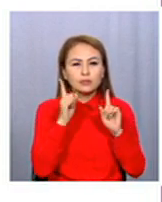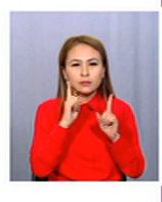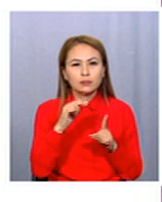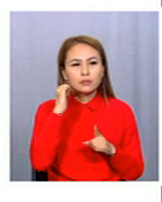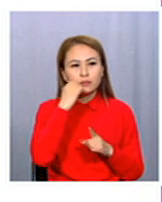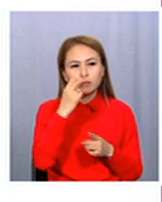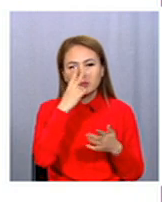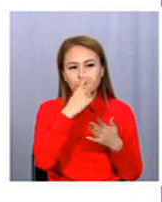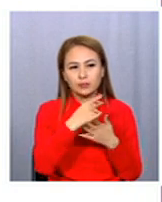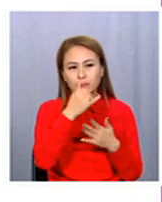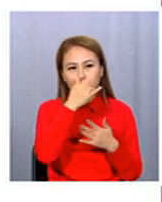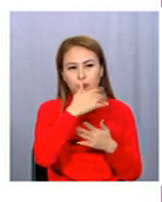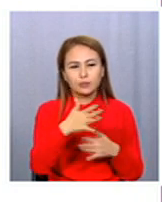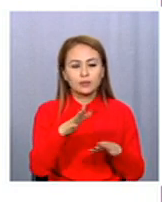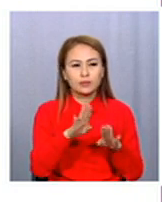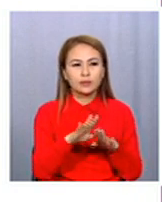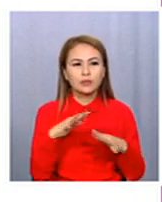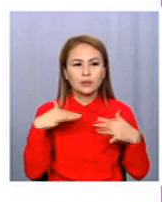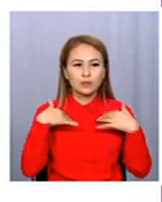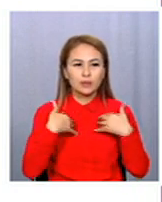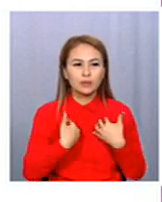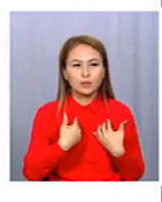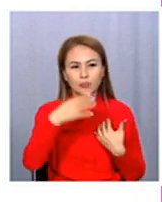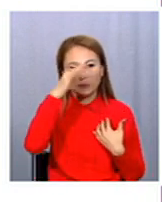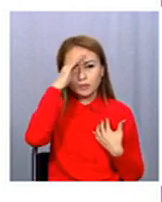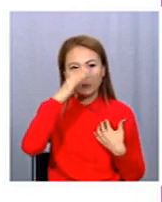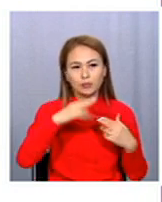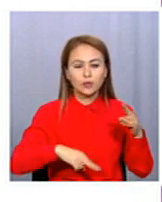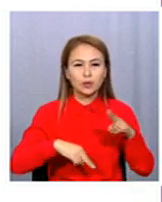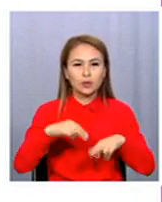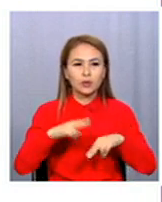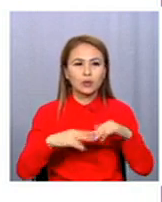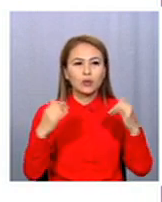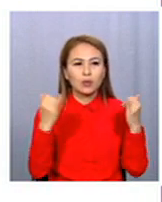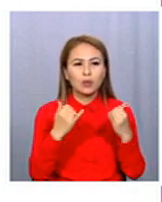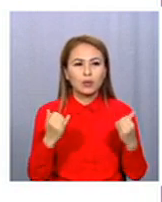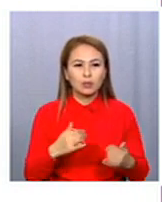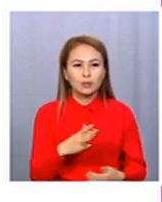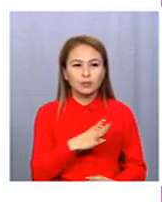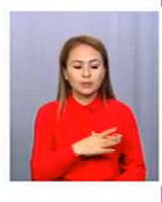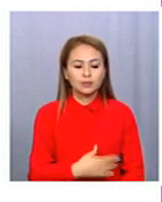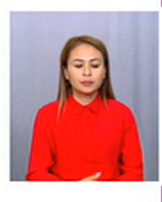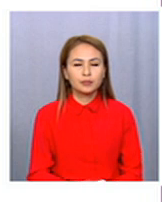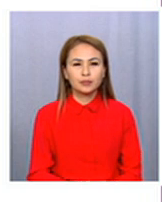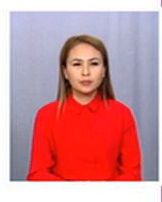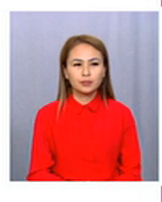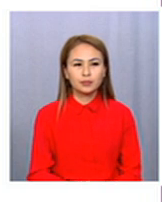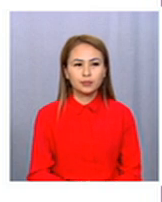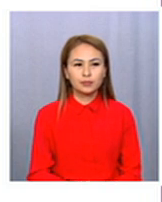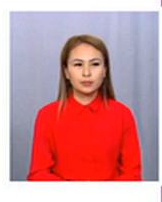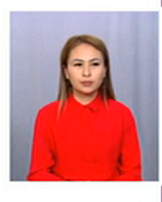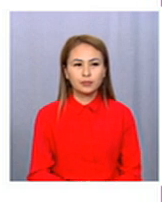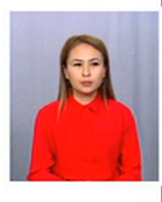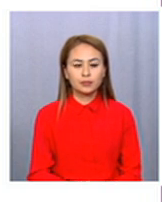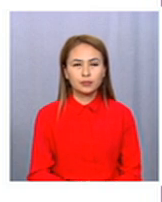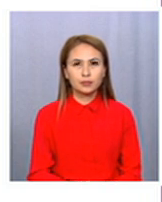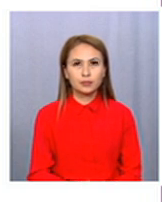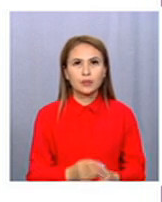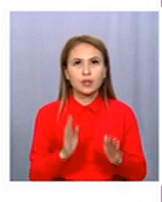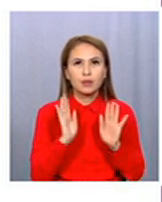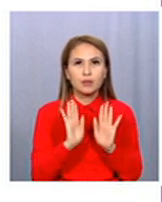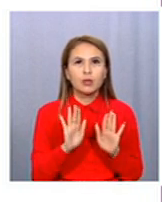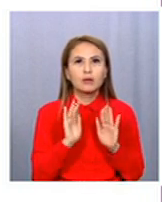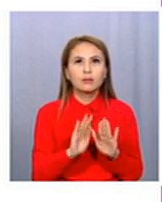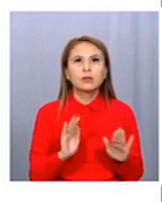әжені көрсете алмай қынжылған әкенің көңіл күйіне куә боламыз. Бірақ